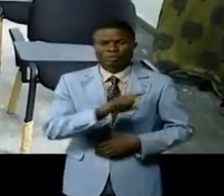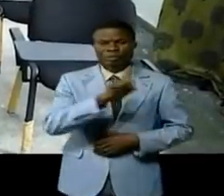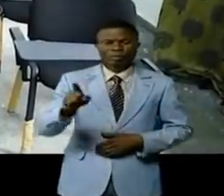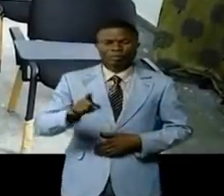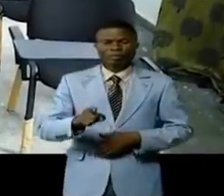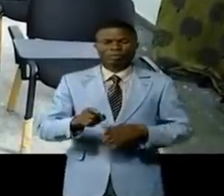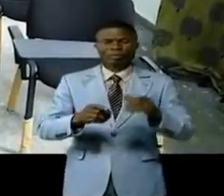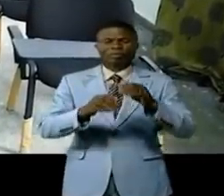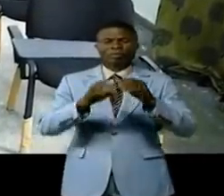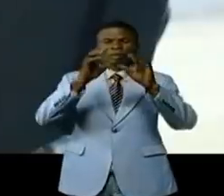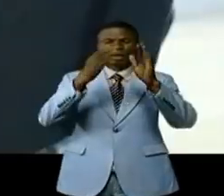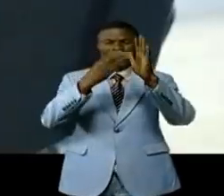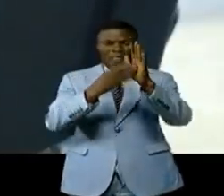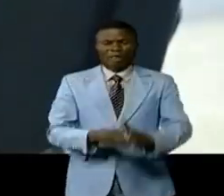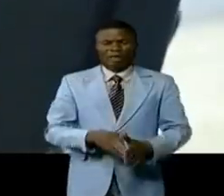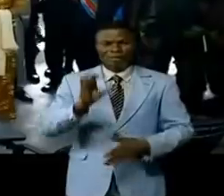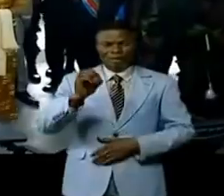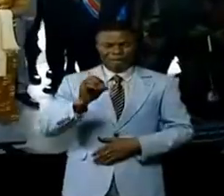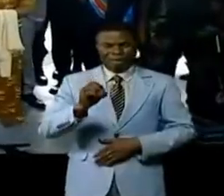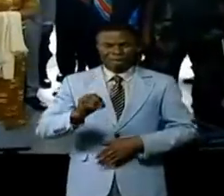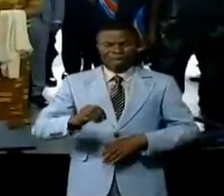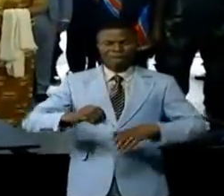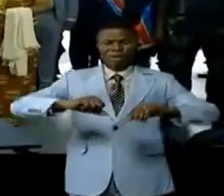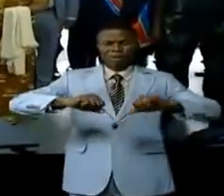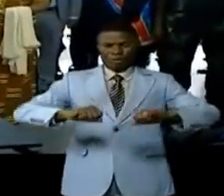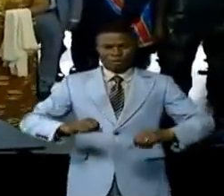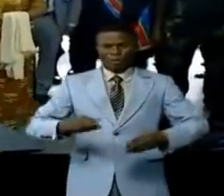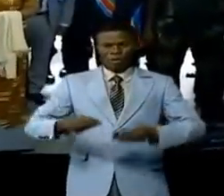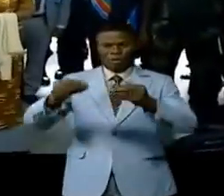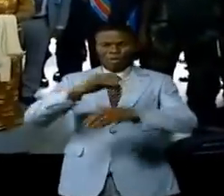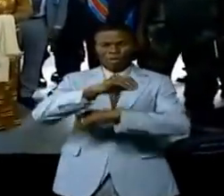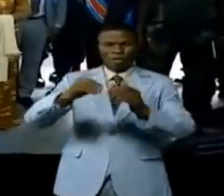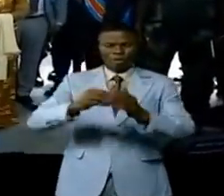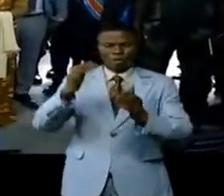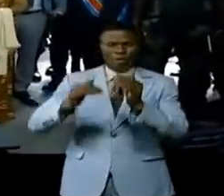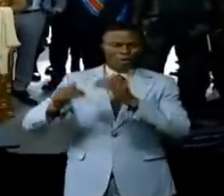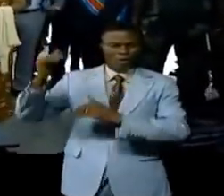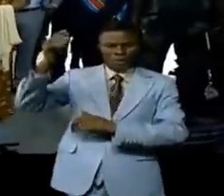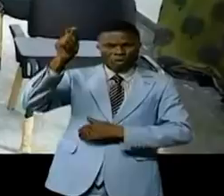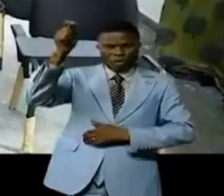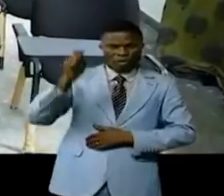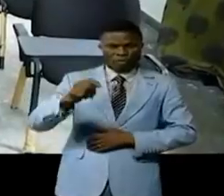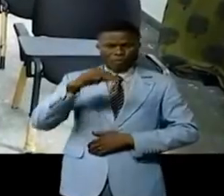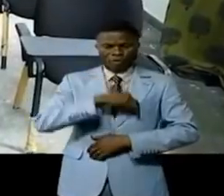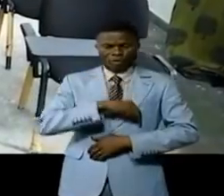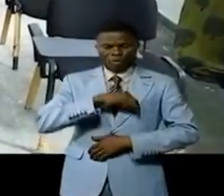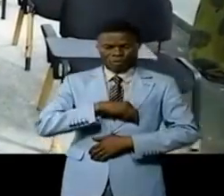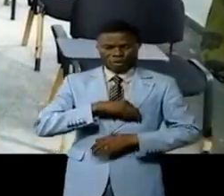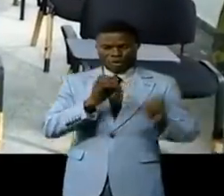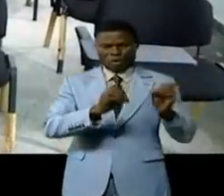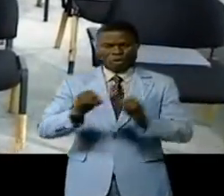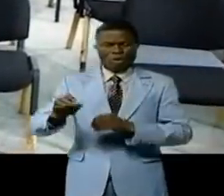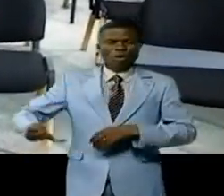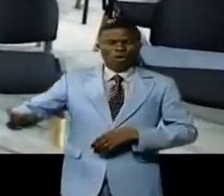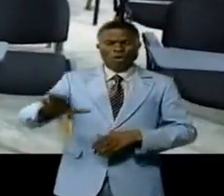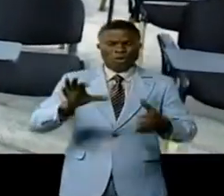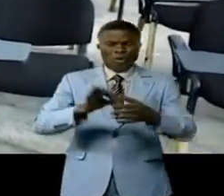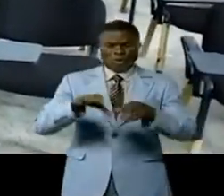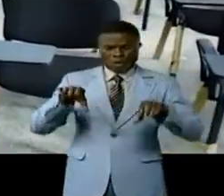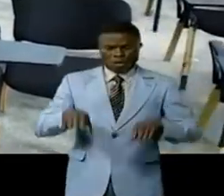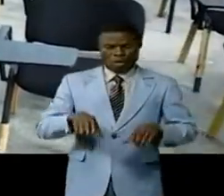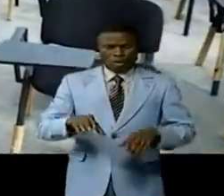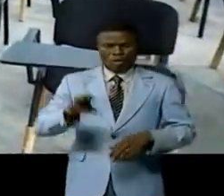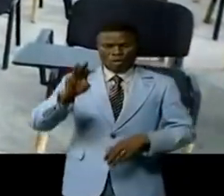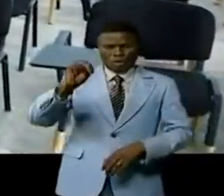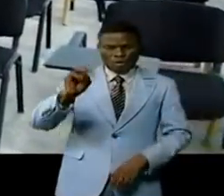1950 chaises pupitres ont été remises officiellement au Centre supérieur militaire par la mission de l'Organisation des Nations Unies au Congo,